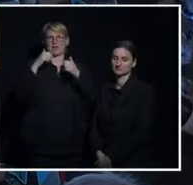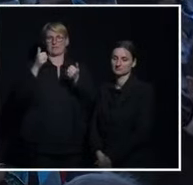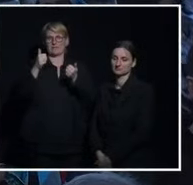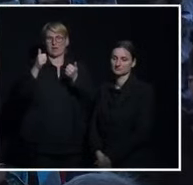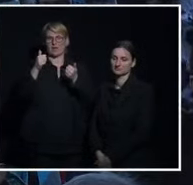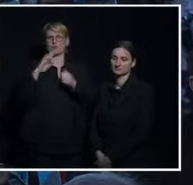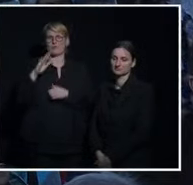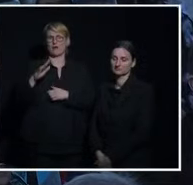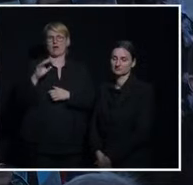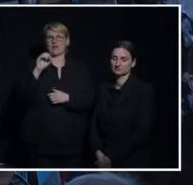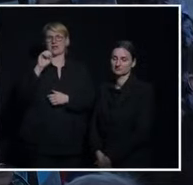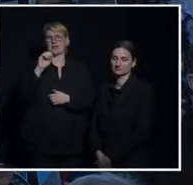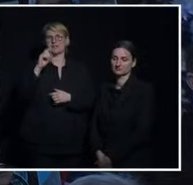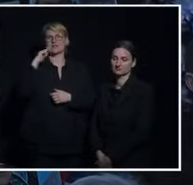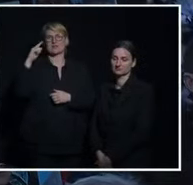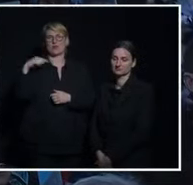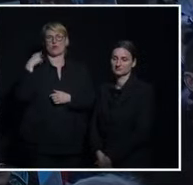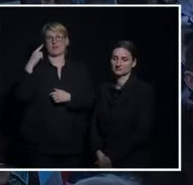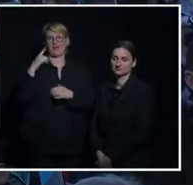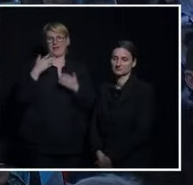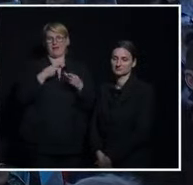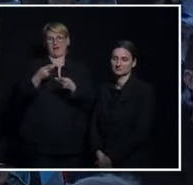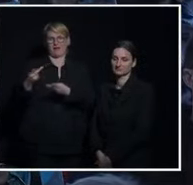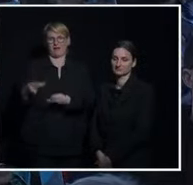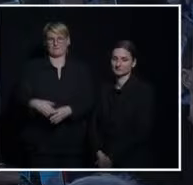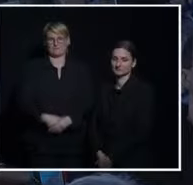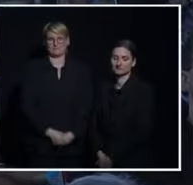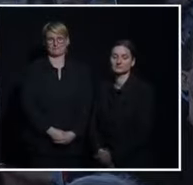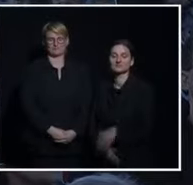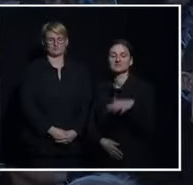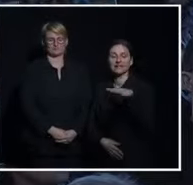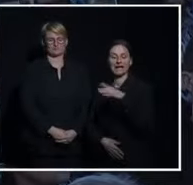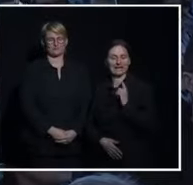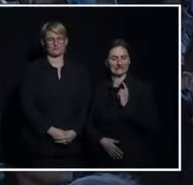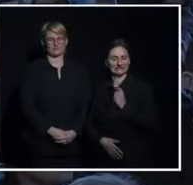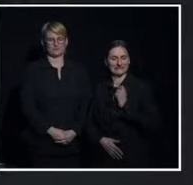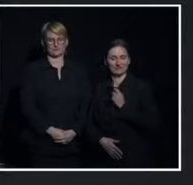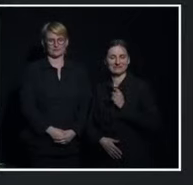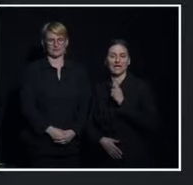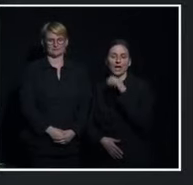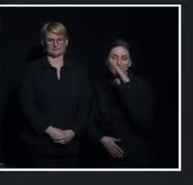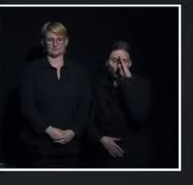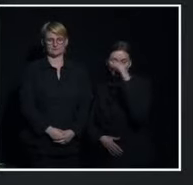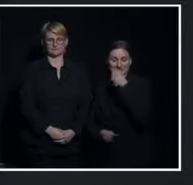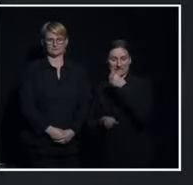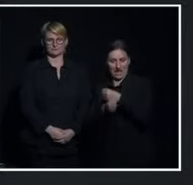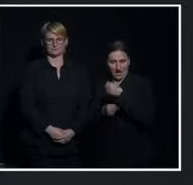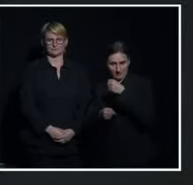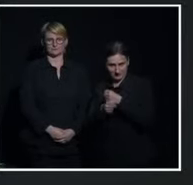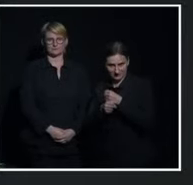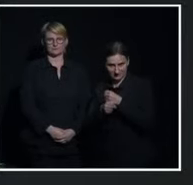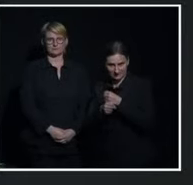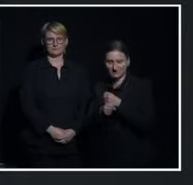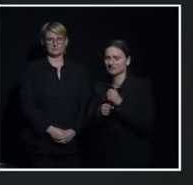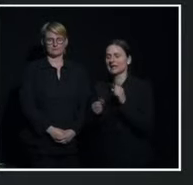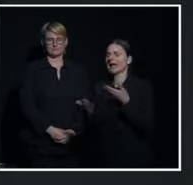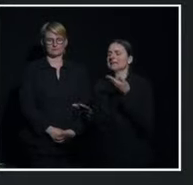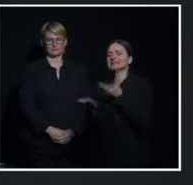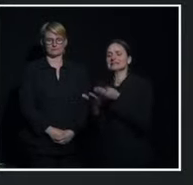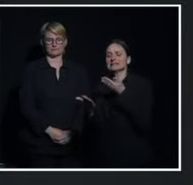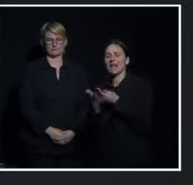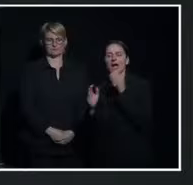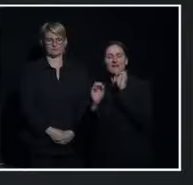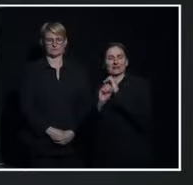Schreiben des Reichskriminalpolizeiamtes, 11. Februar 1941. Schließlich ist als nachgewiesen